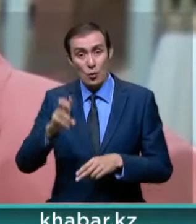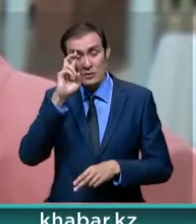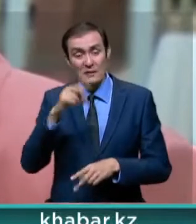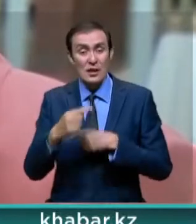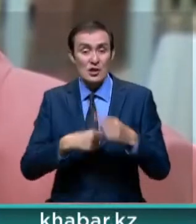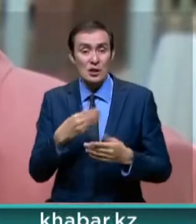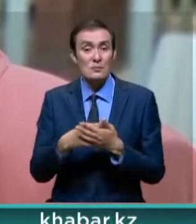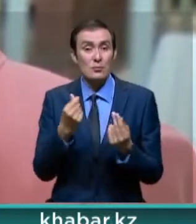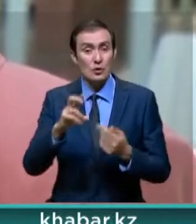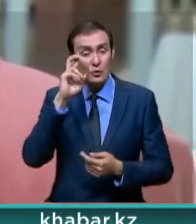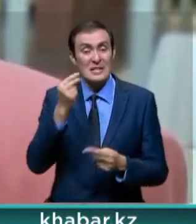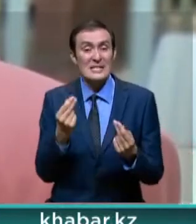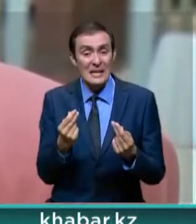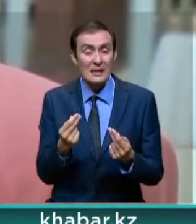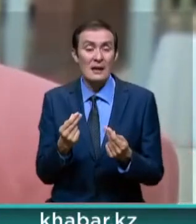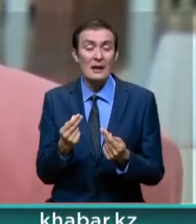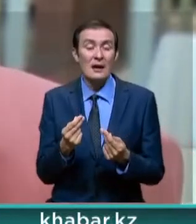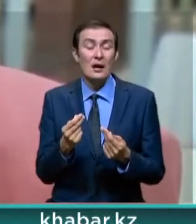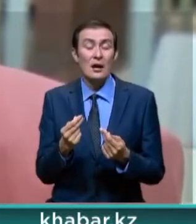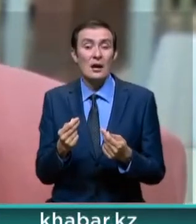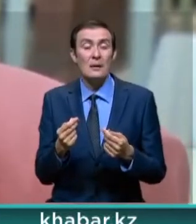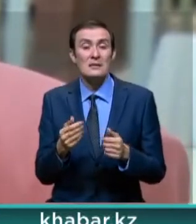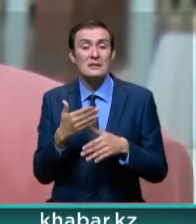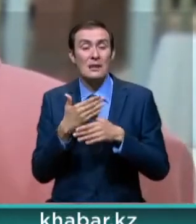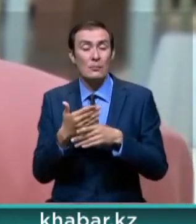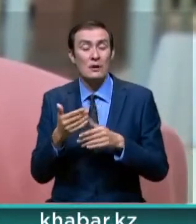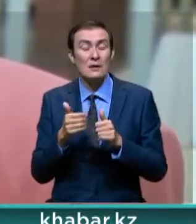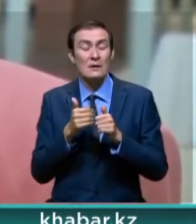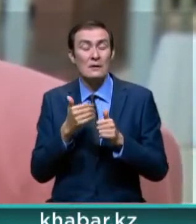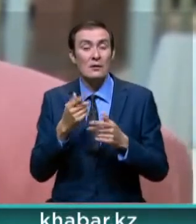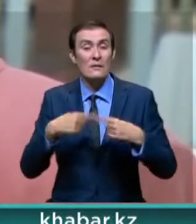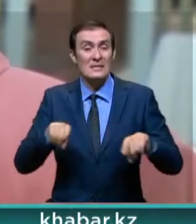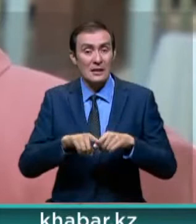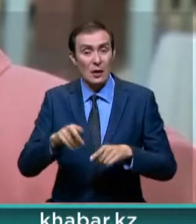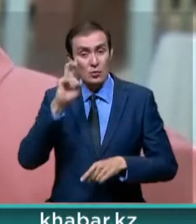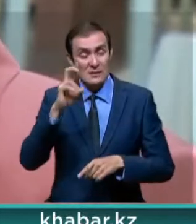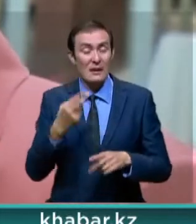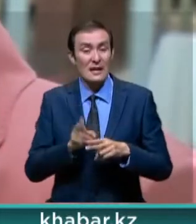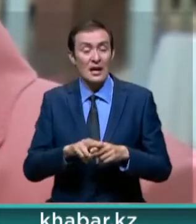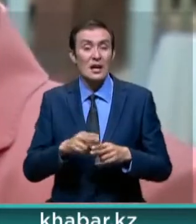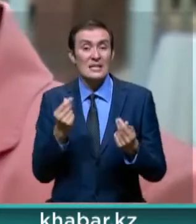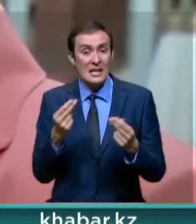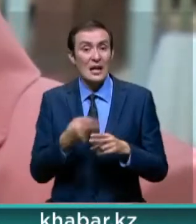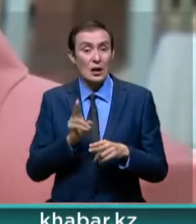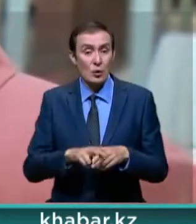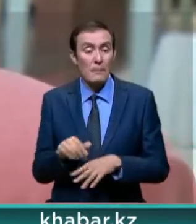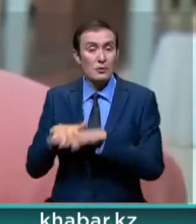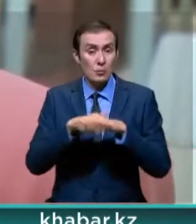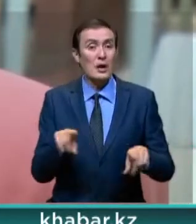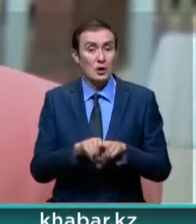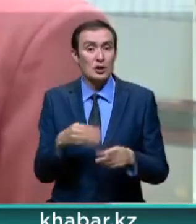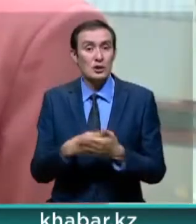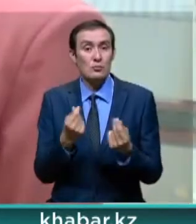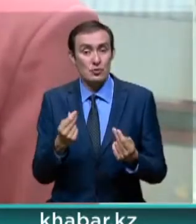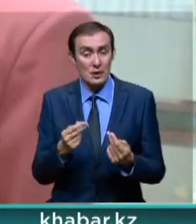через бюджет, но и деньги квазисектора. Потому что квазисектор в конечном итоге, в любом случае, это деньги, которые поступают также из